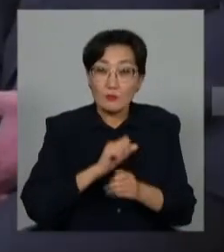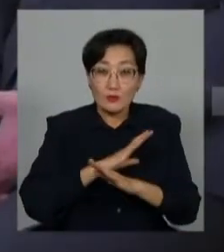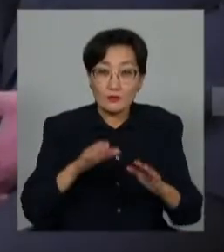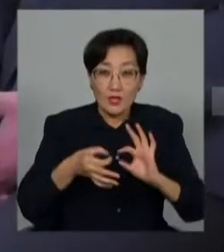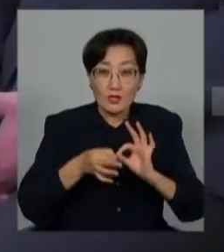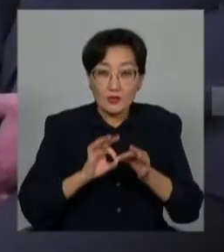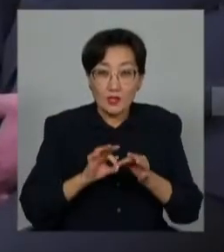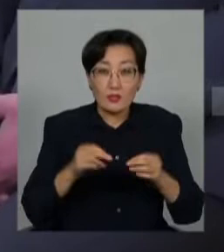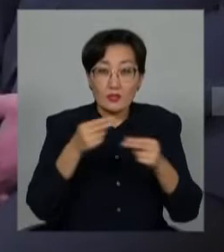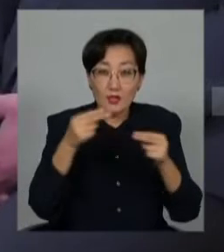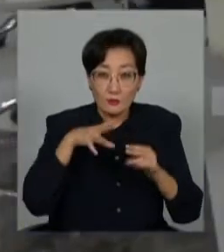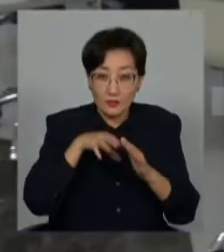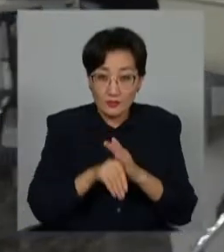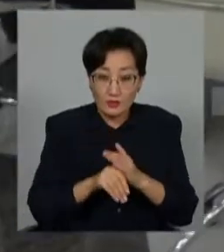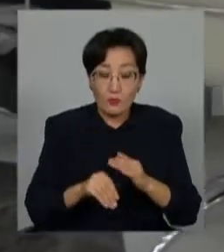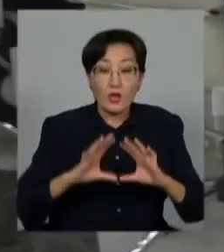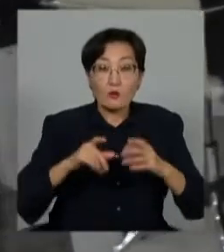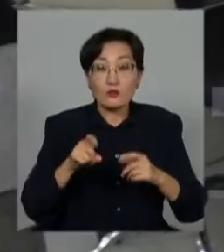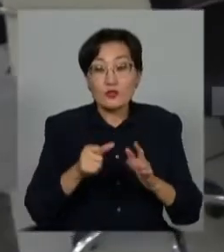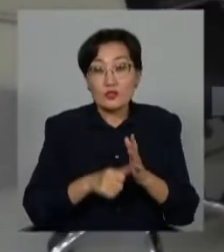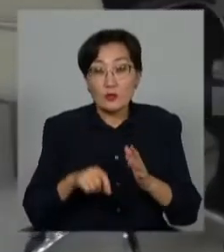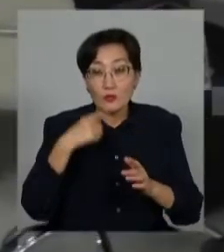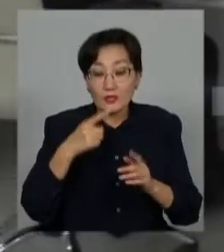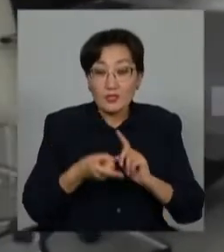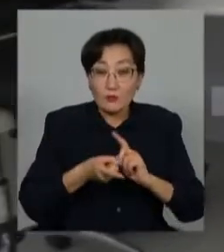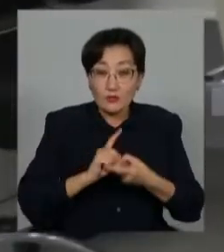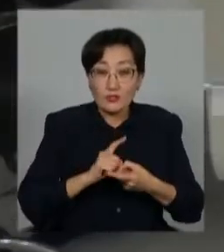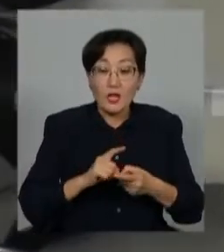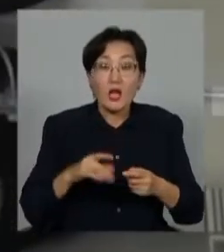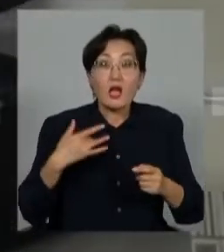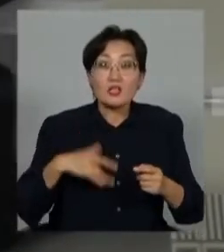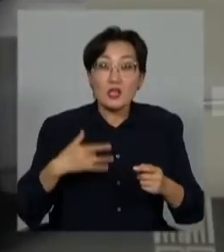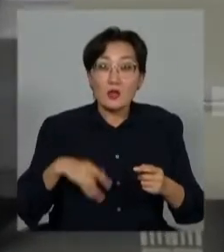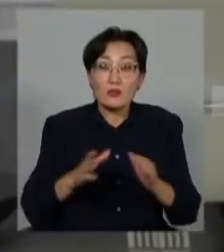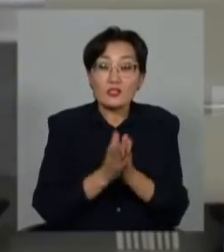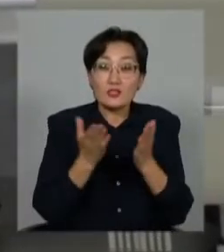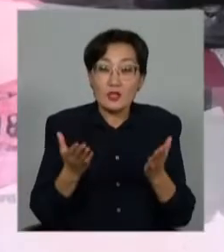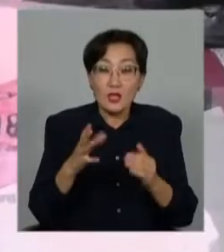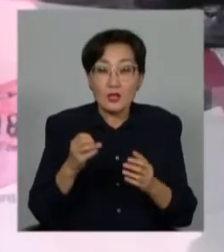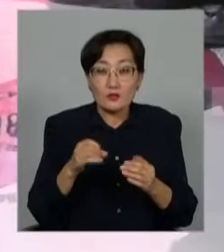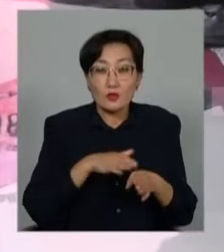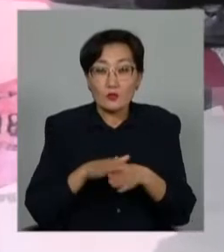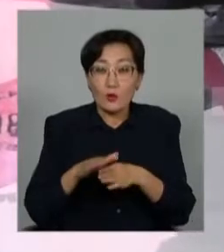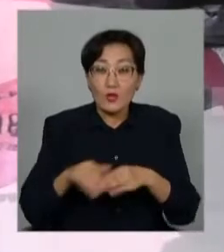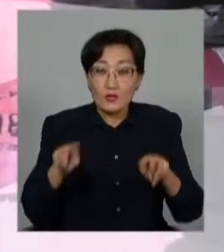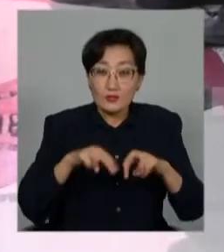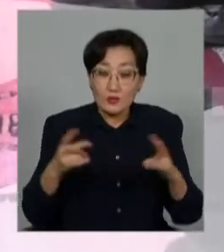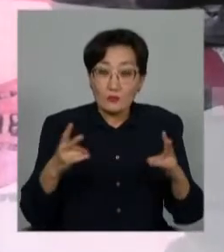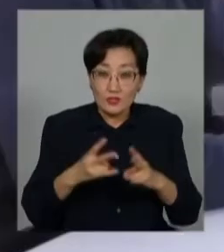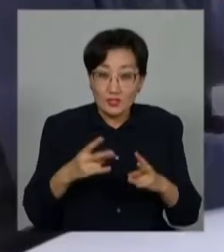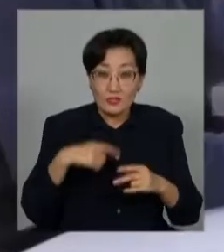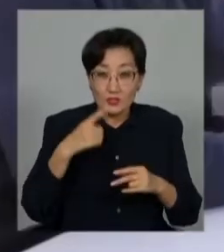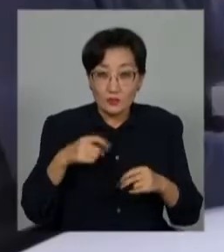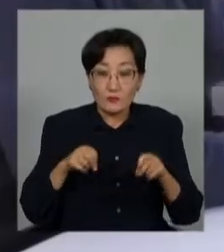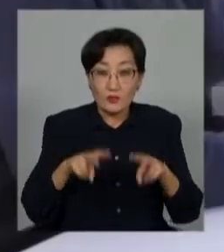тың туындылар топтастырылды. Әлемнің 160 тіліне аударылған Жамбыл шығармашылығы әлі де толық зерттеуді қажет етеді